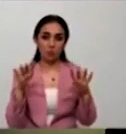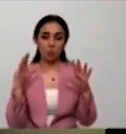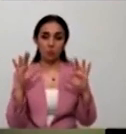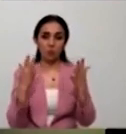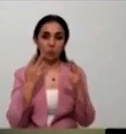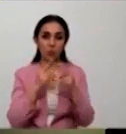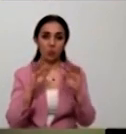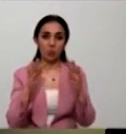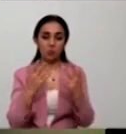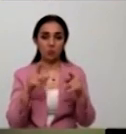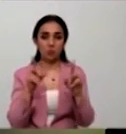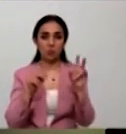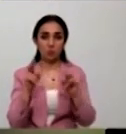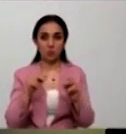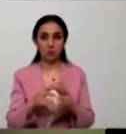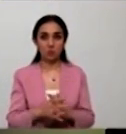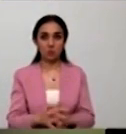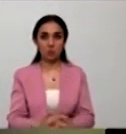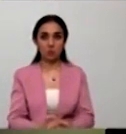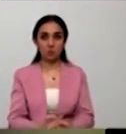hodisa hisoblanadi.